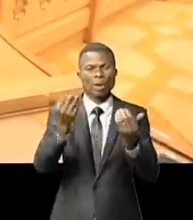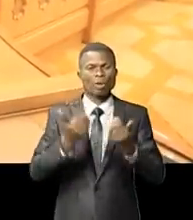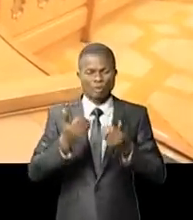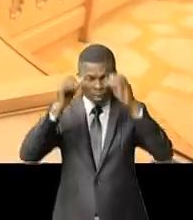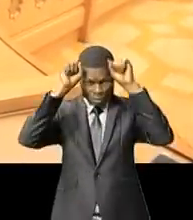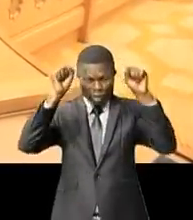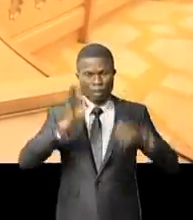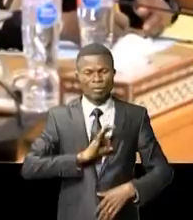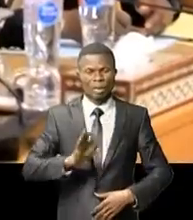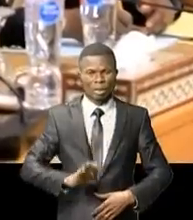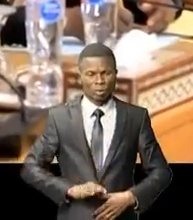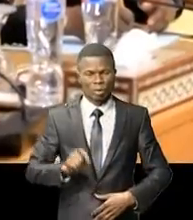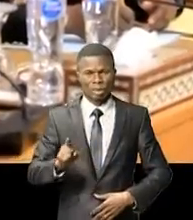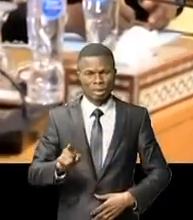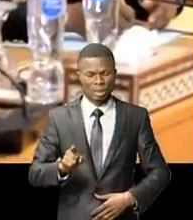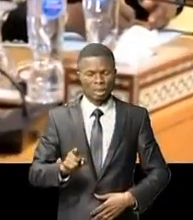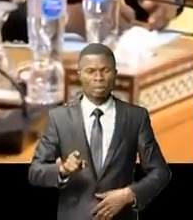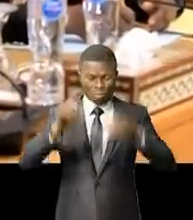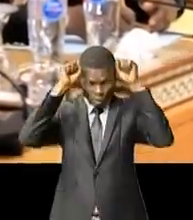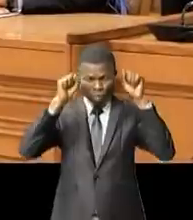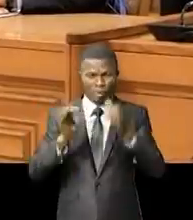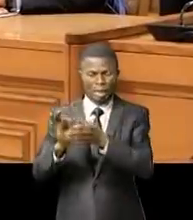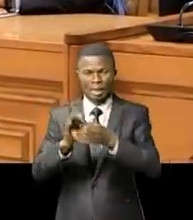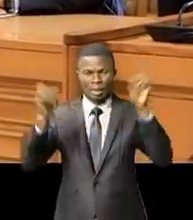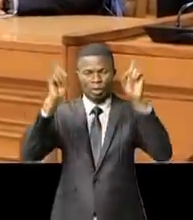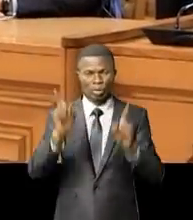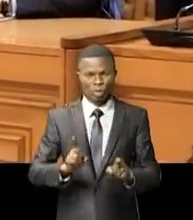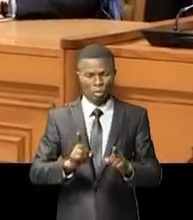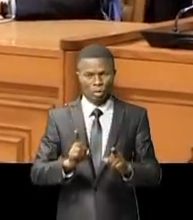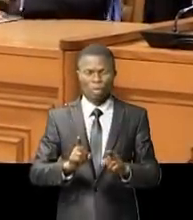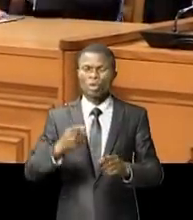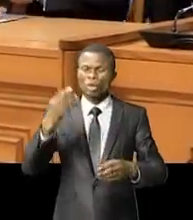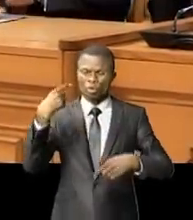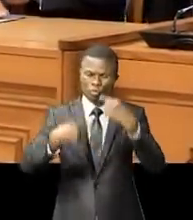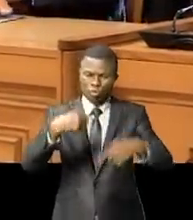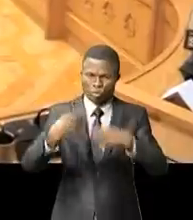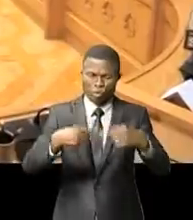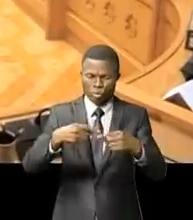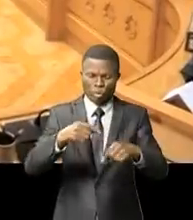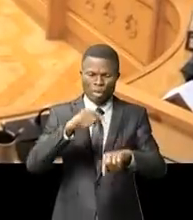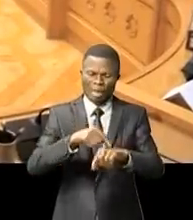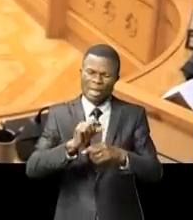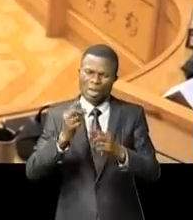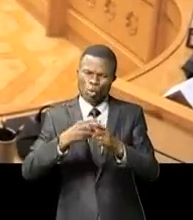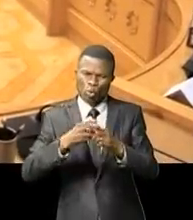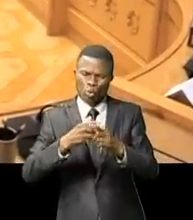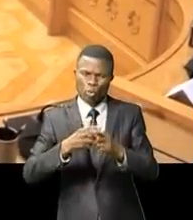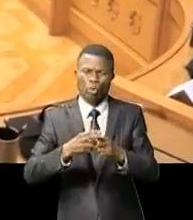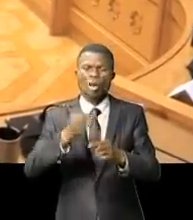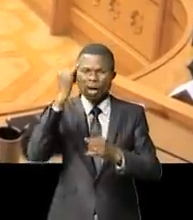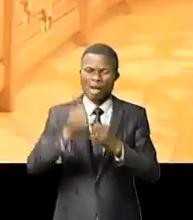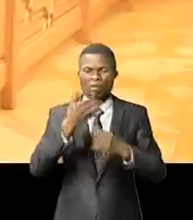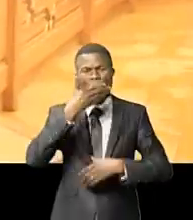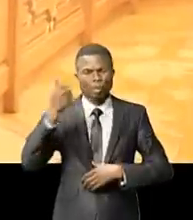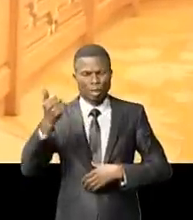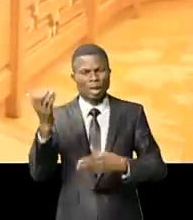la République, Félix Antoine Tshisekedi Tshilombo, d'entreprendre les dernières négociations dans un délai réduit pour aboutir à une fin heureuse